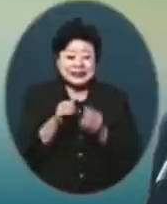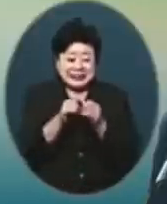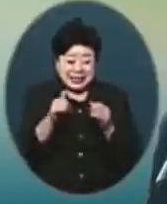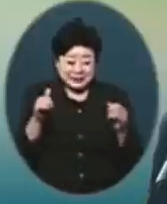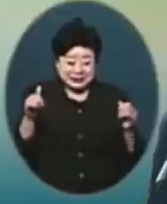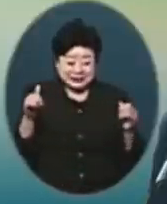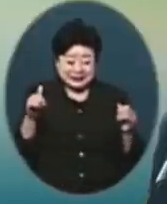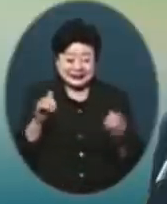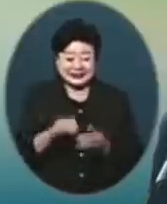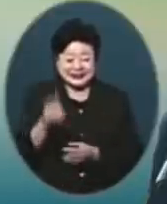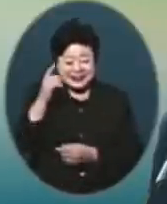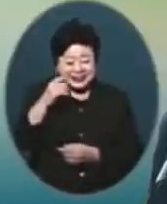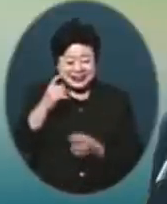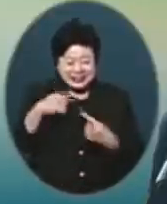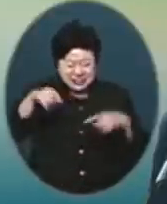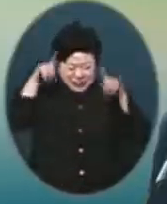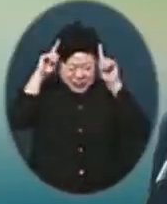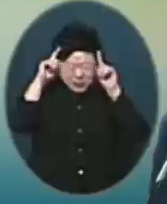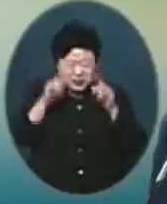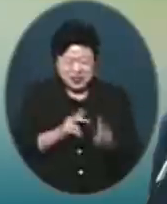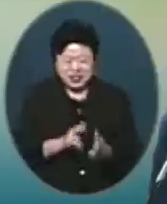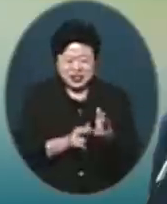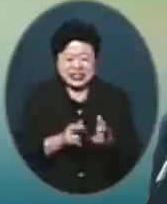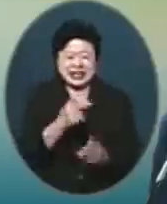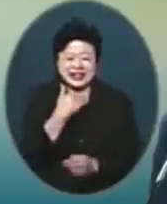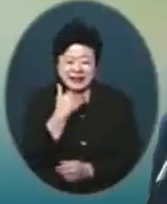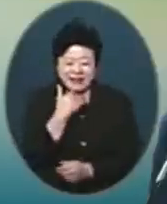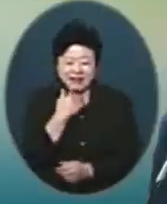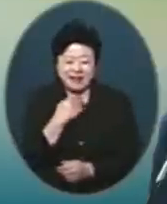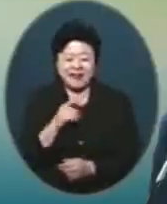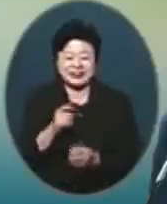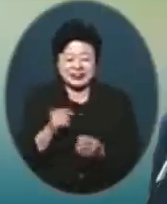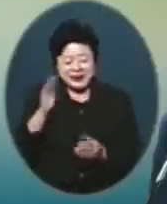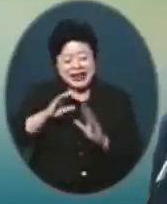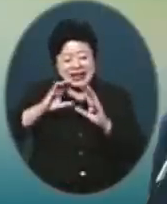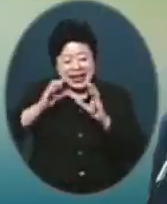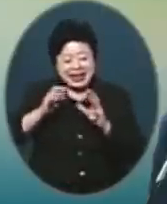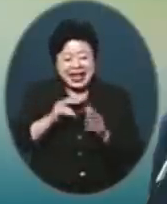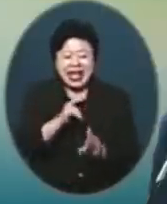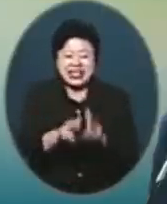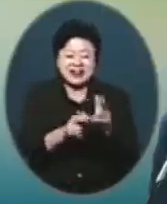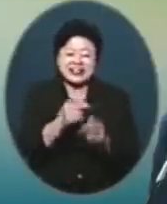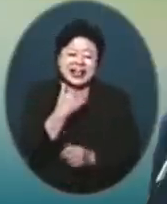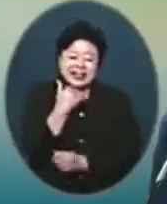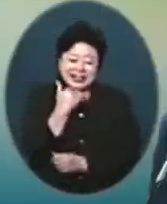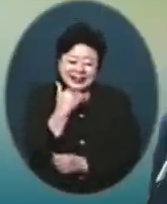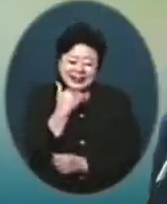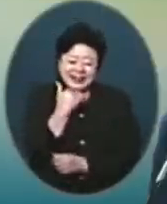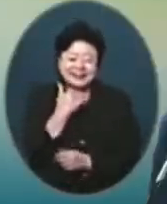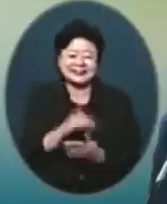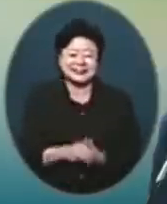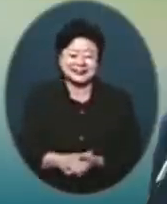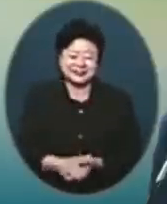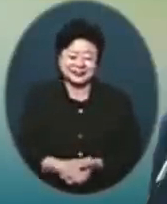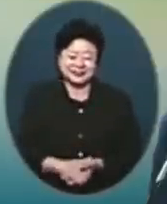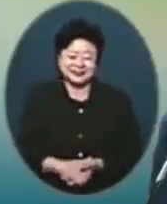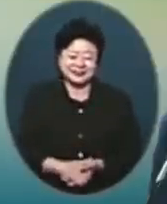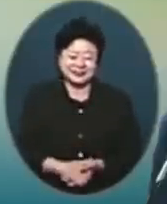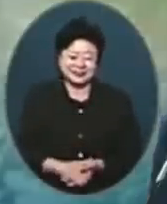사람들은 지옥이라는 열차를 기다리고 어떤 사람들은 천국이라는 열차를 기다린다.